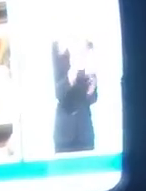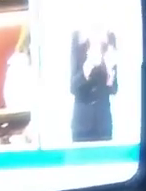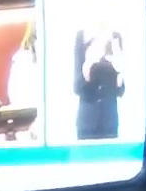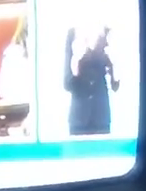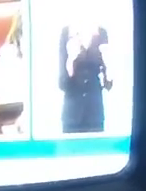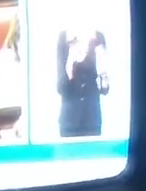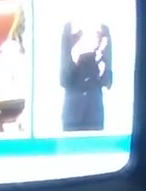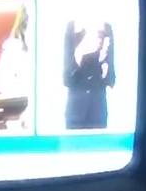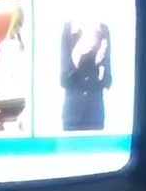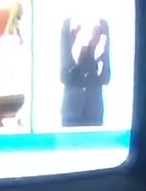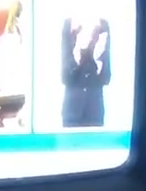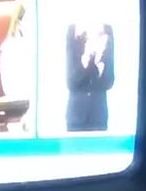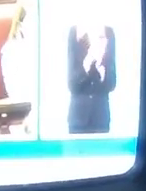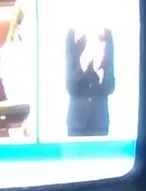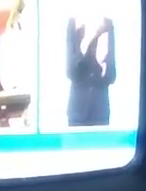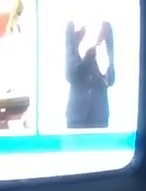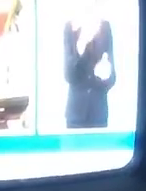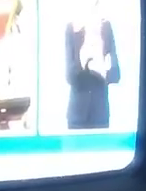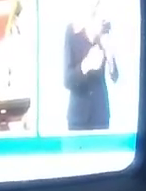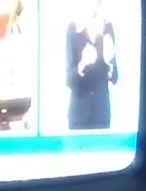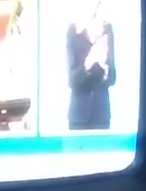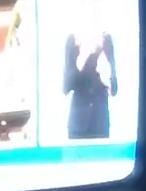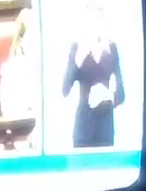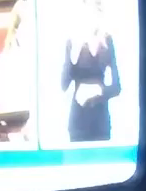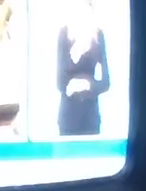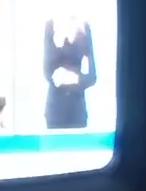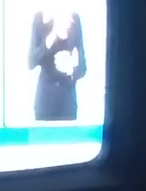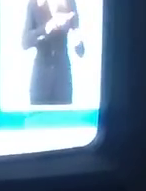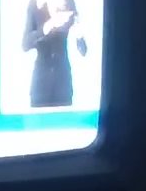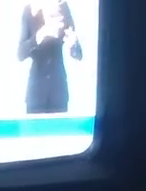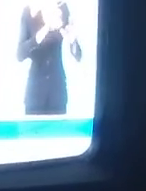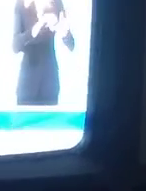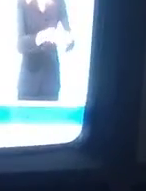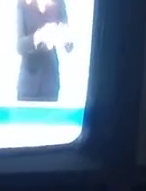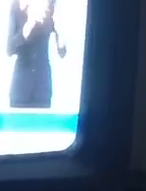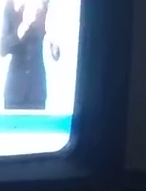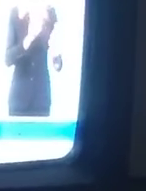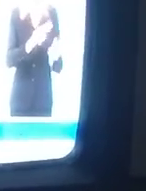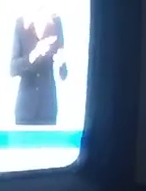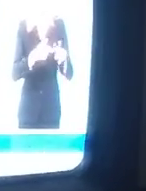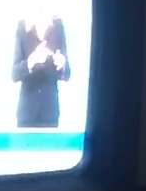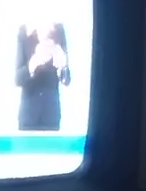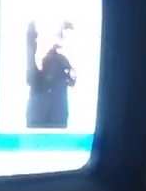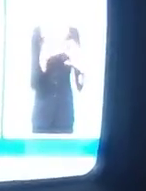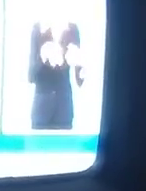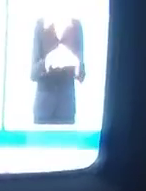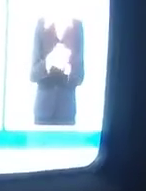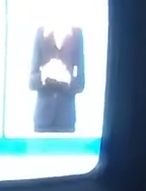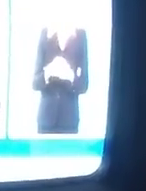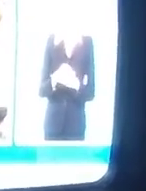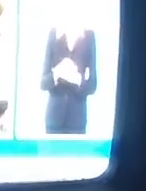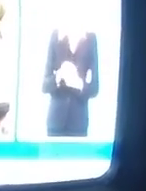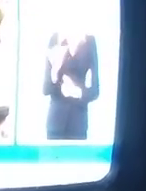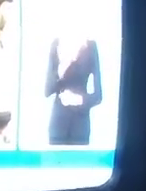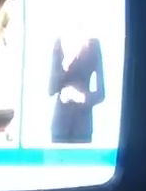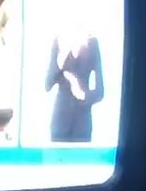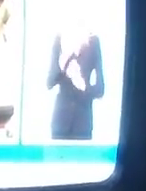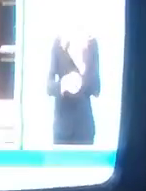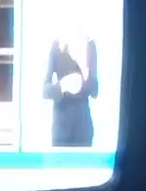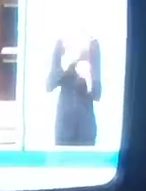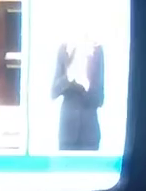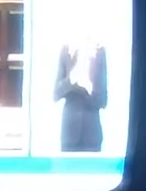Nell'efficientamento dei processi produttivi, nella digitalizzazione e nella transizione ecologica. Concludo, Presidente. Solo la storia ci dirà